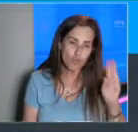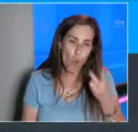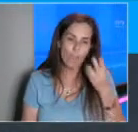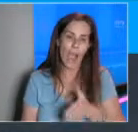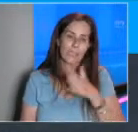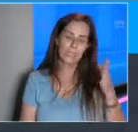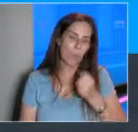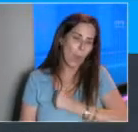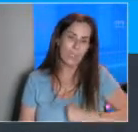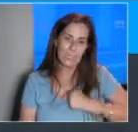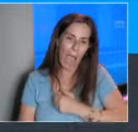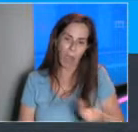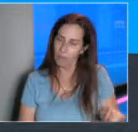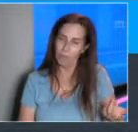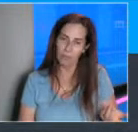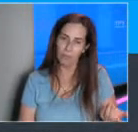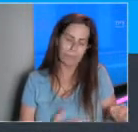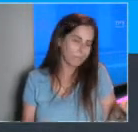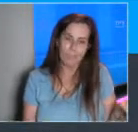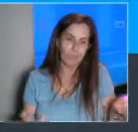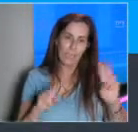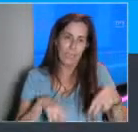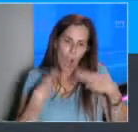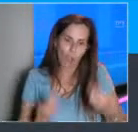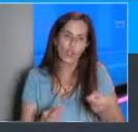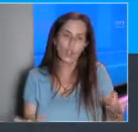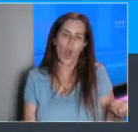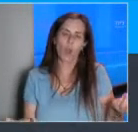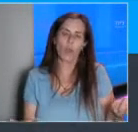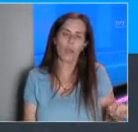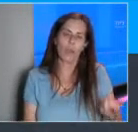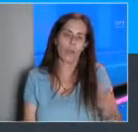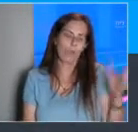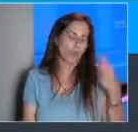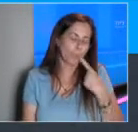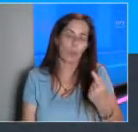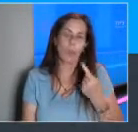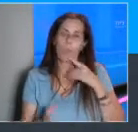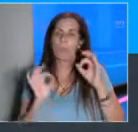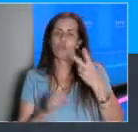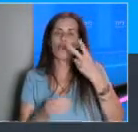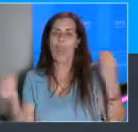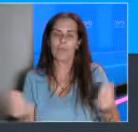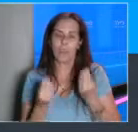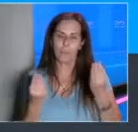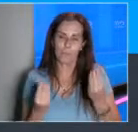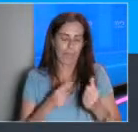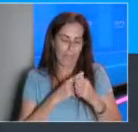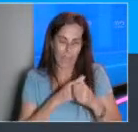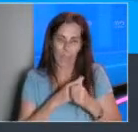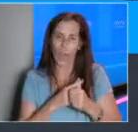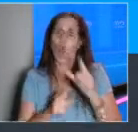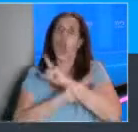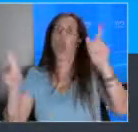השמאל, לצערי הרב, יחזור על השיח שלו, שאומר בעצם שני דברים. אחד, רק